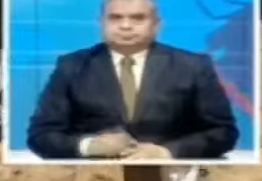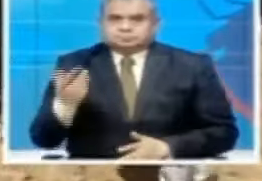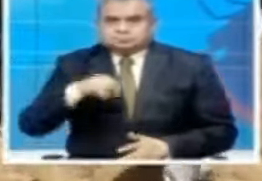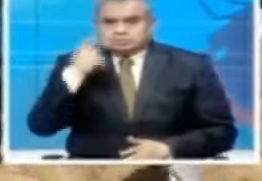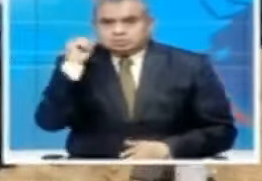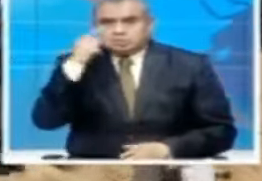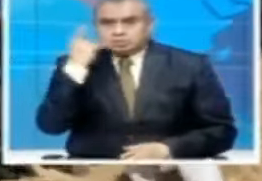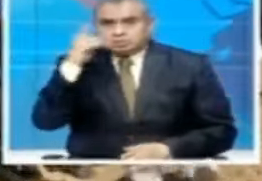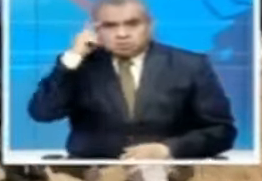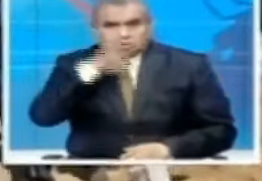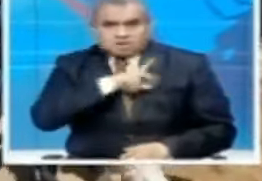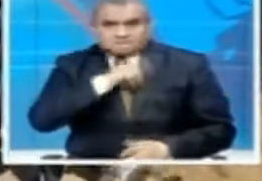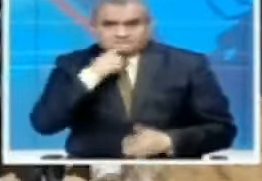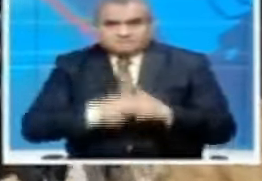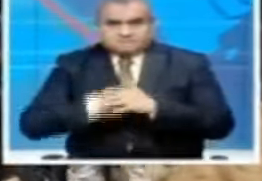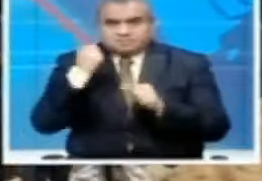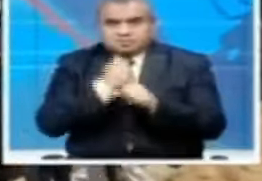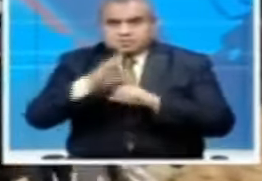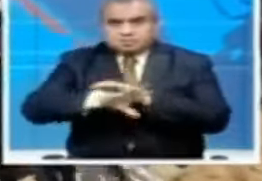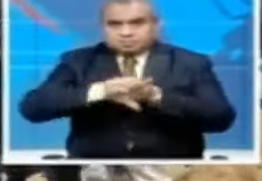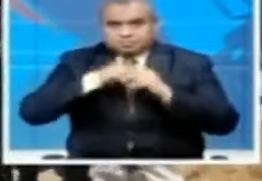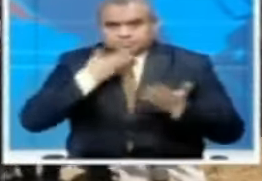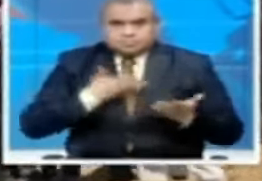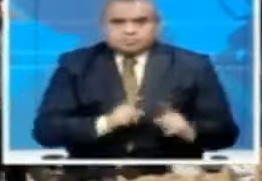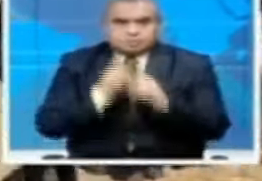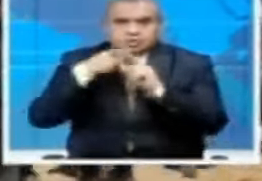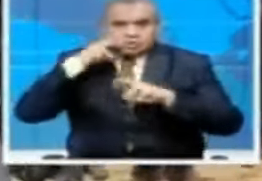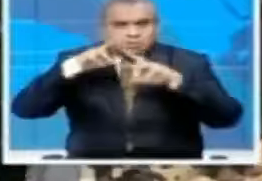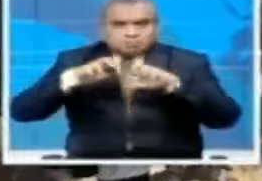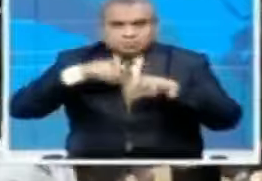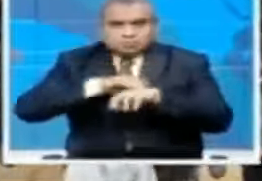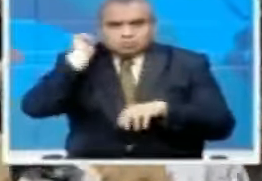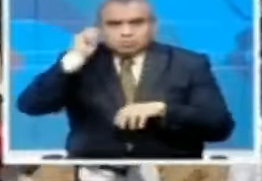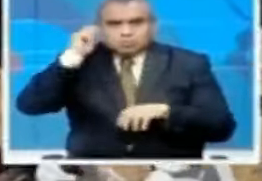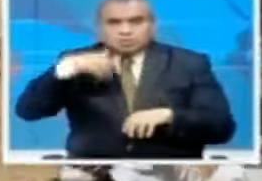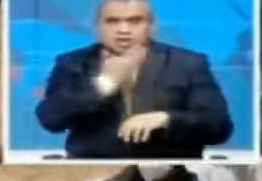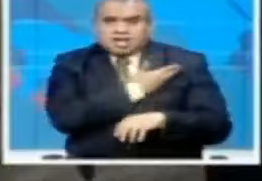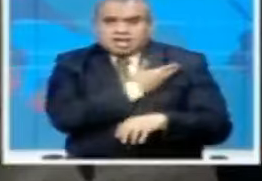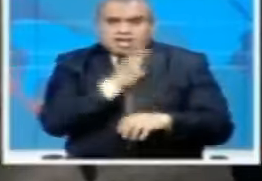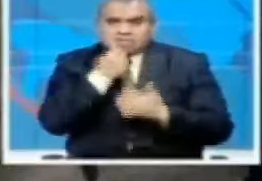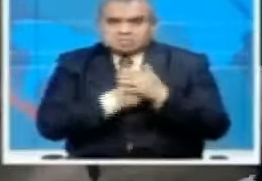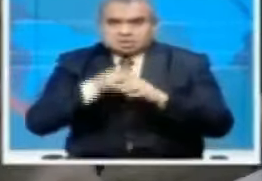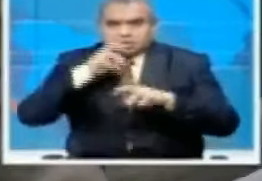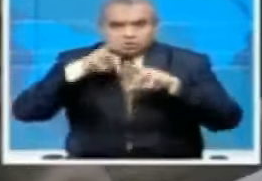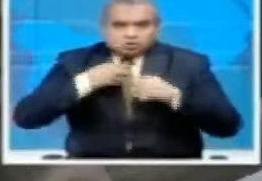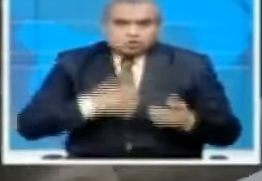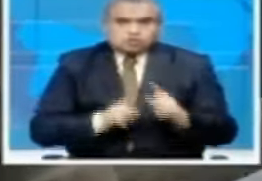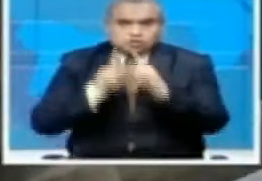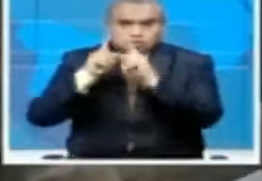السلطات الفلسطينية تدعو لتحقيق بشأن مقابر جماعية في مستشفيين بغزة، وحصيلة شهداء غزة تتجاوز